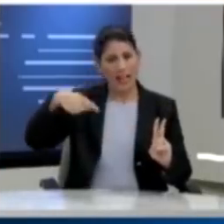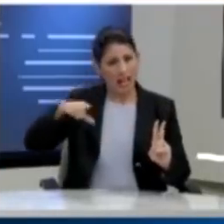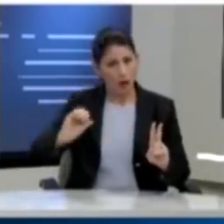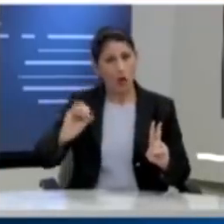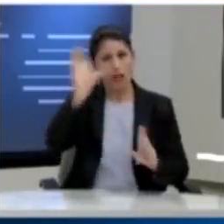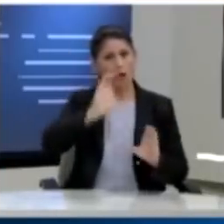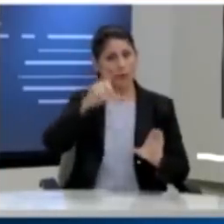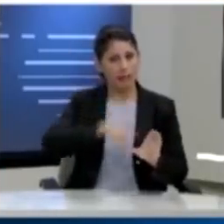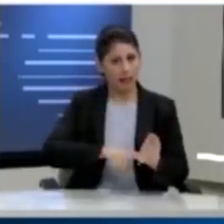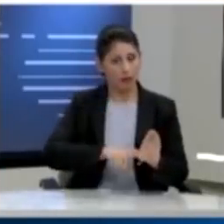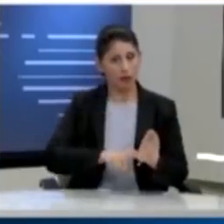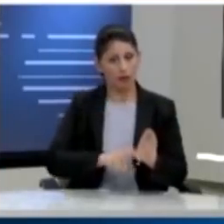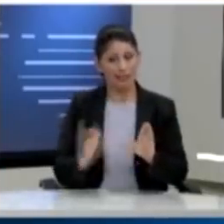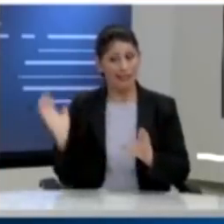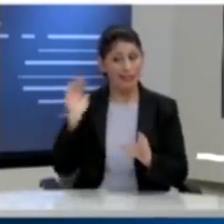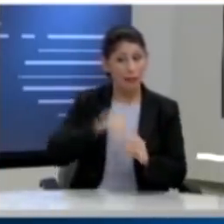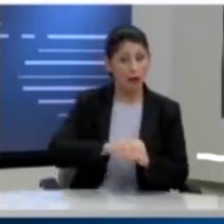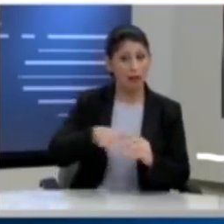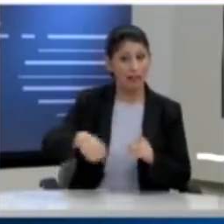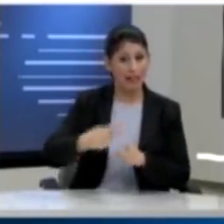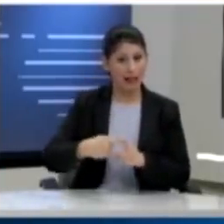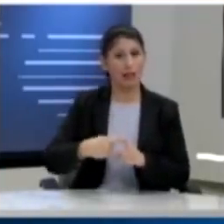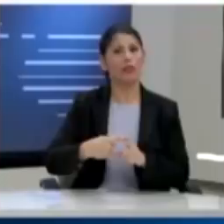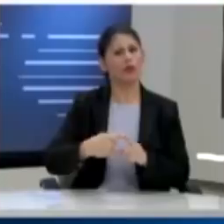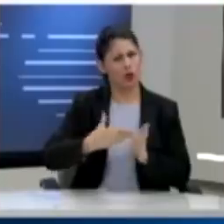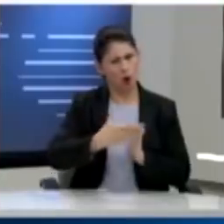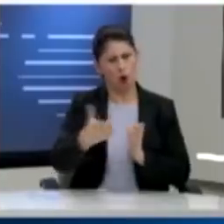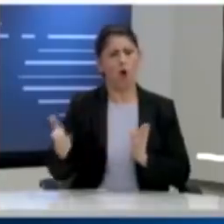Ευρωπαϊκής Ένωσης, και με τη συμμετοχή της χώρας μας σε αυτούς τους